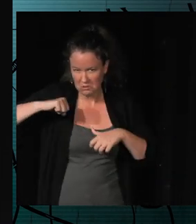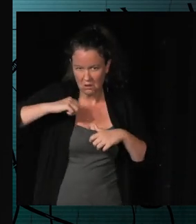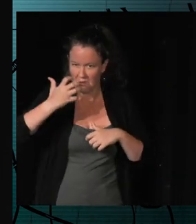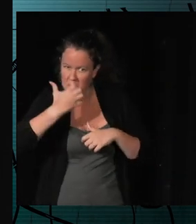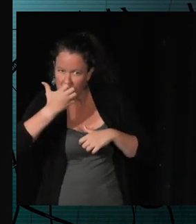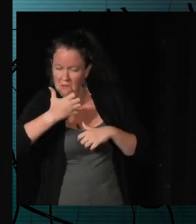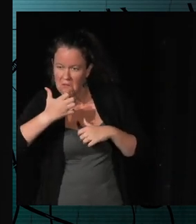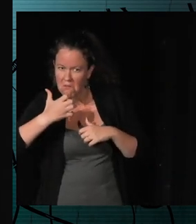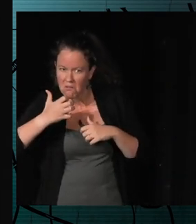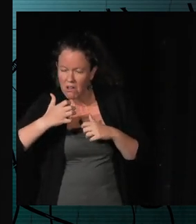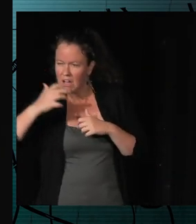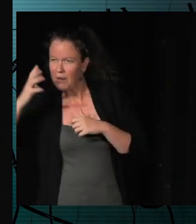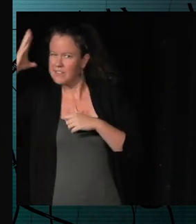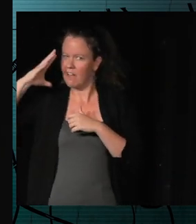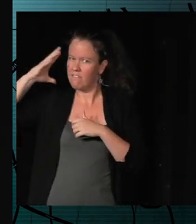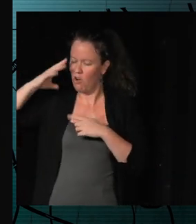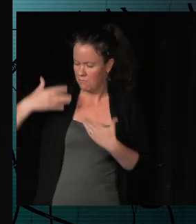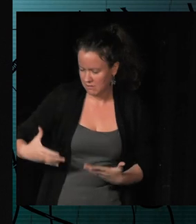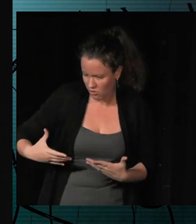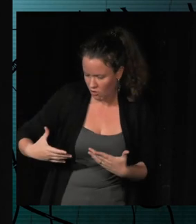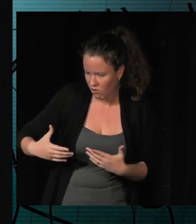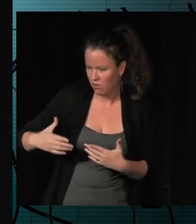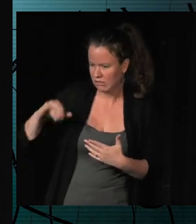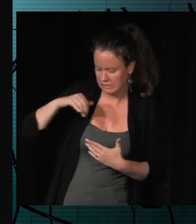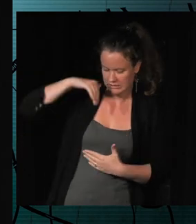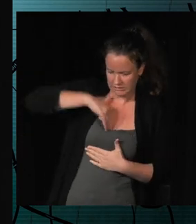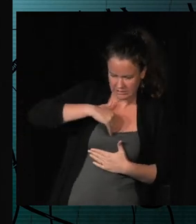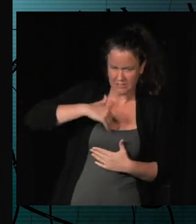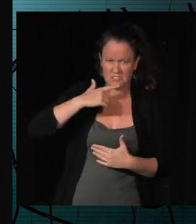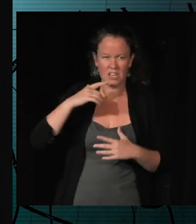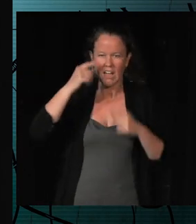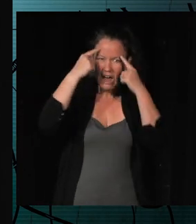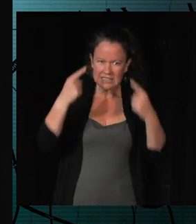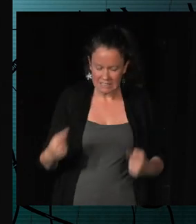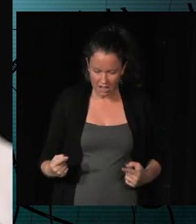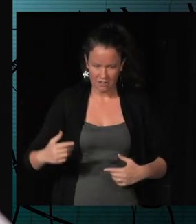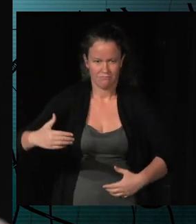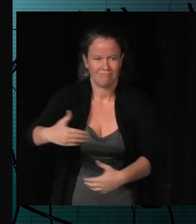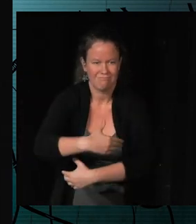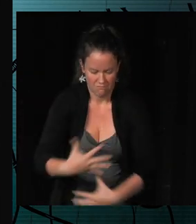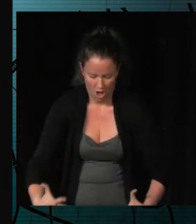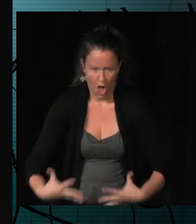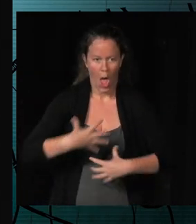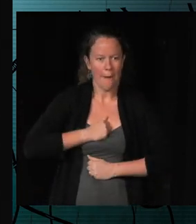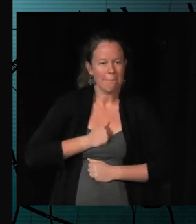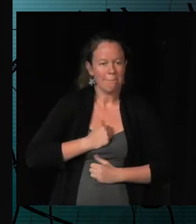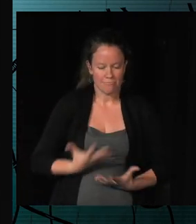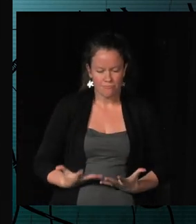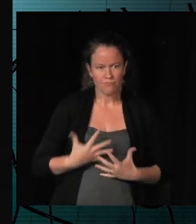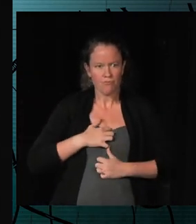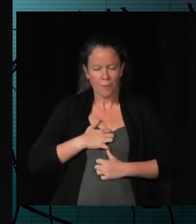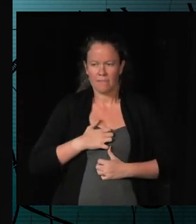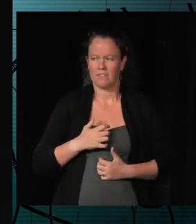habitants dans le passé et elle est là et et Alessa qui rentre dans le corps de rose il y avait vraiment tellement d'éléments tu en as parlé Taous que il y a vraiment il y